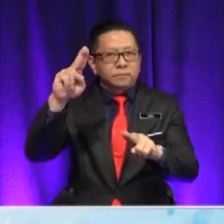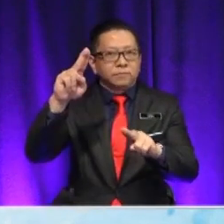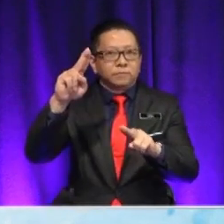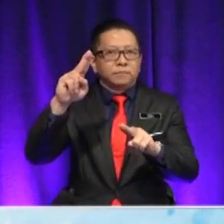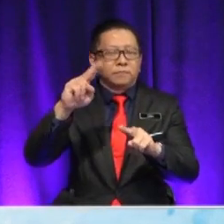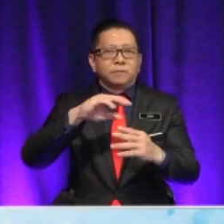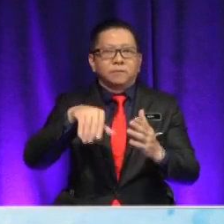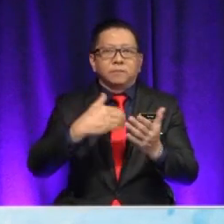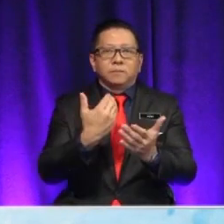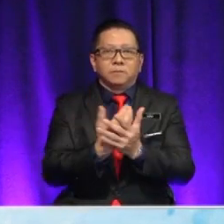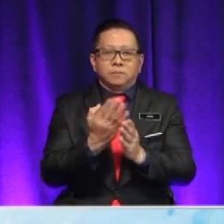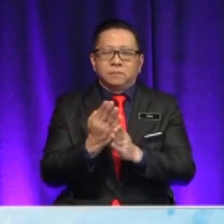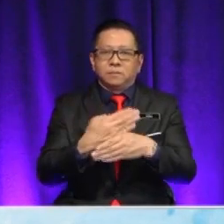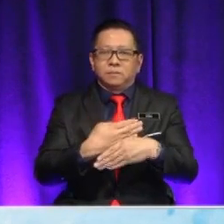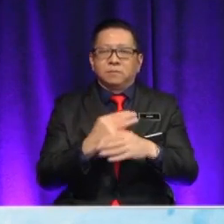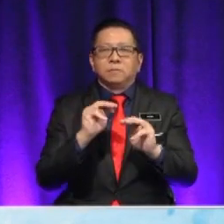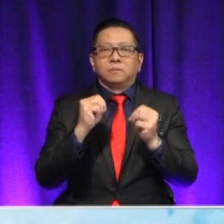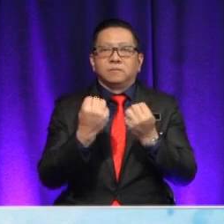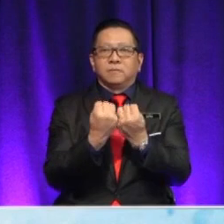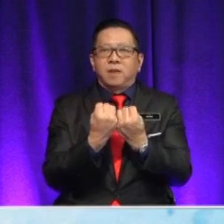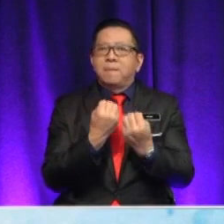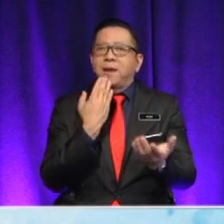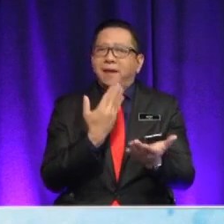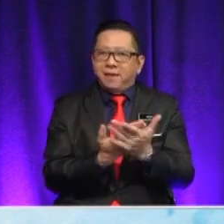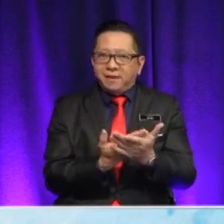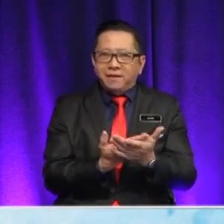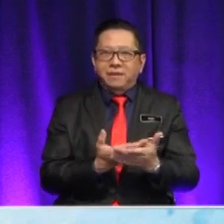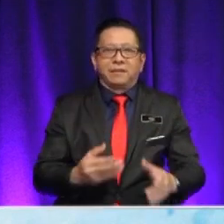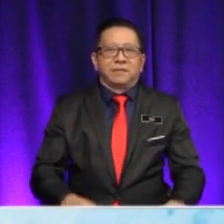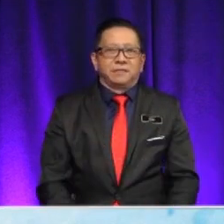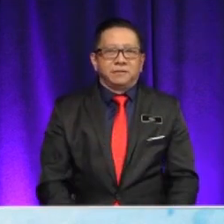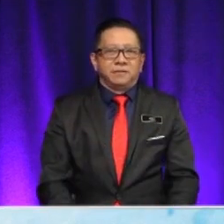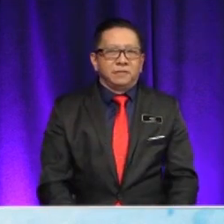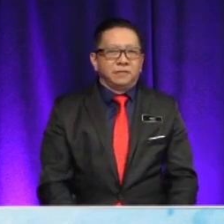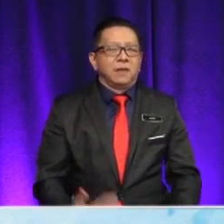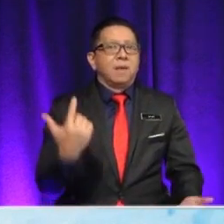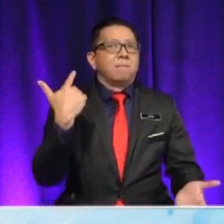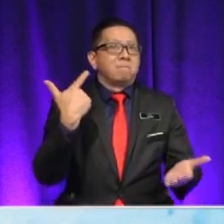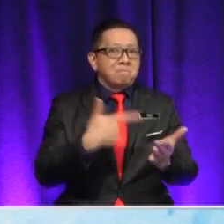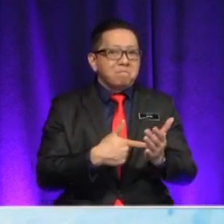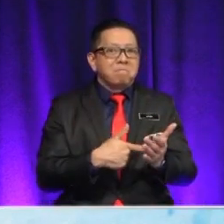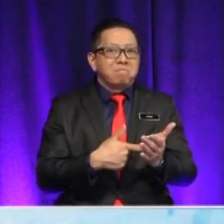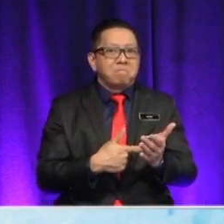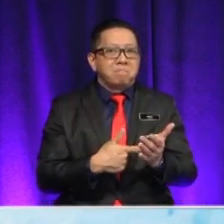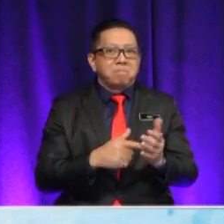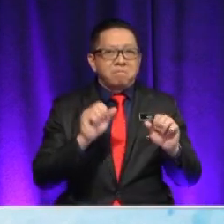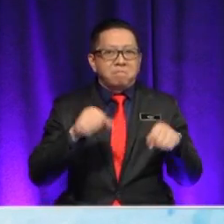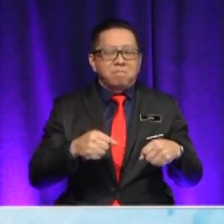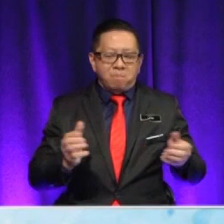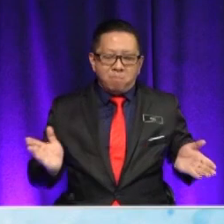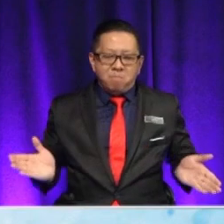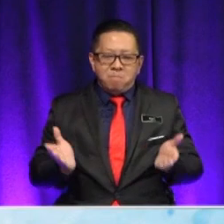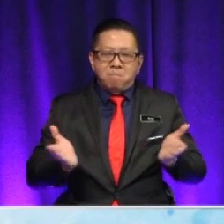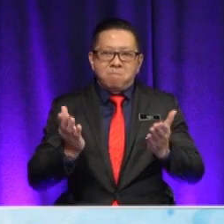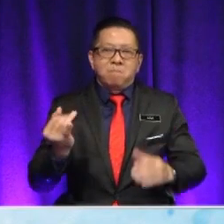Itu kita dapat membentuk sasiah diri yang baik, Mira. Okey, seterusnya, apa lagi yang dapat memupuk jati diri